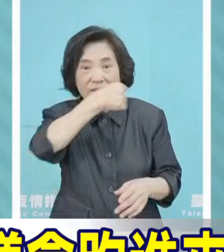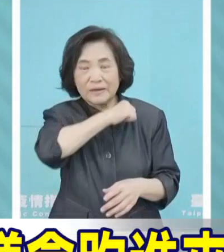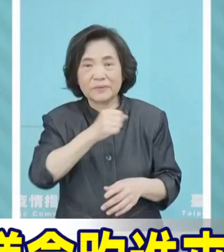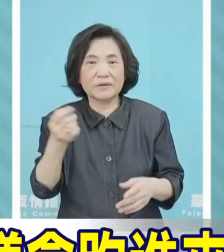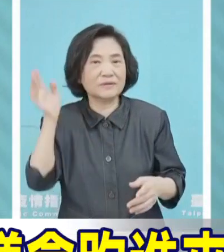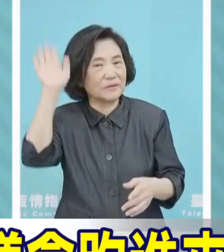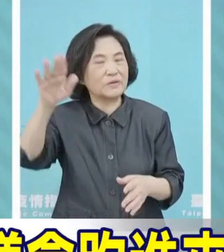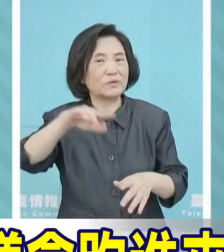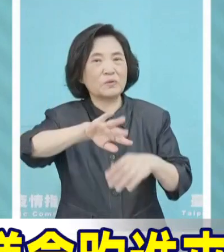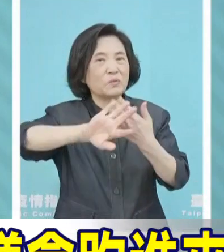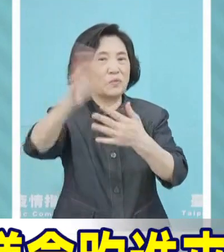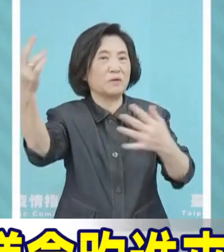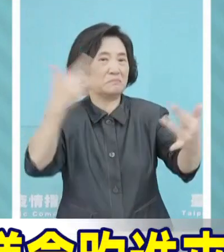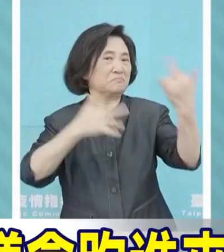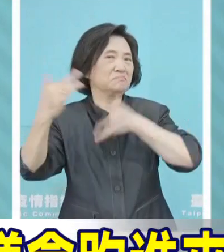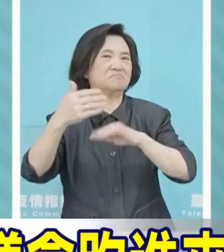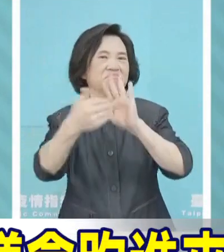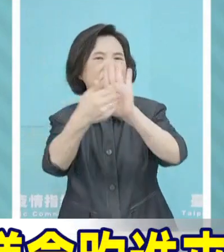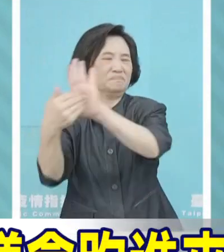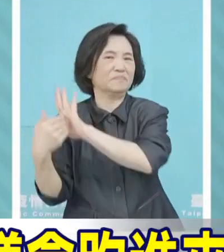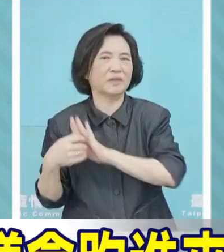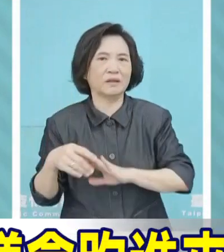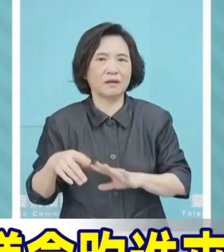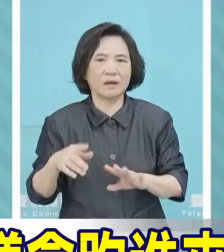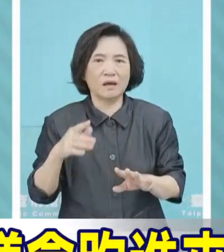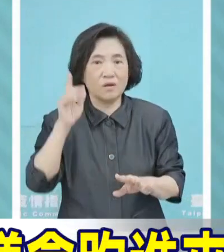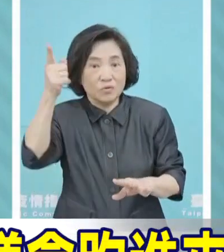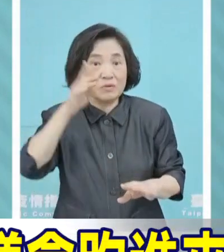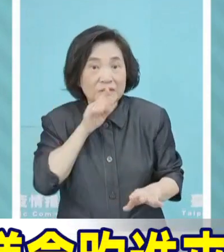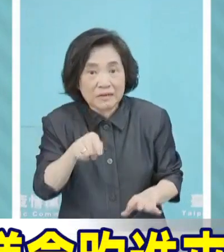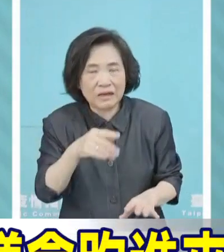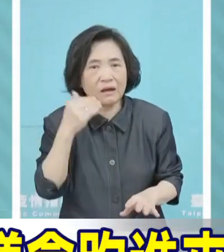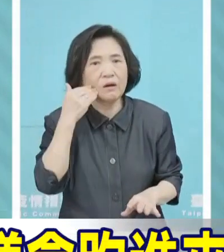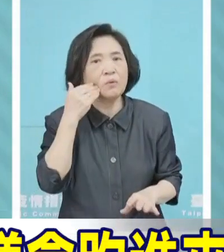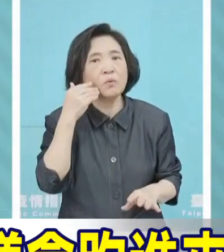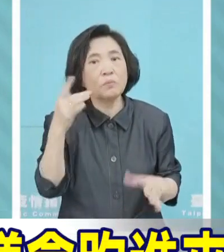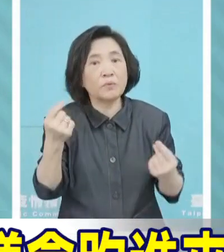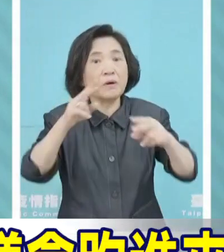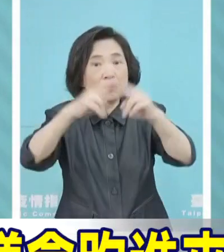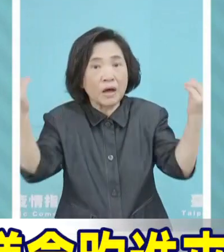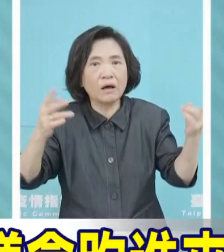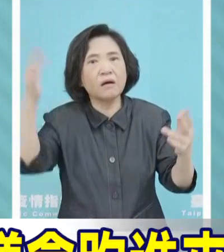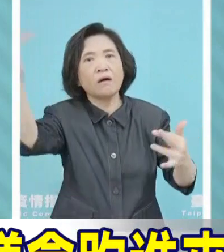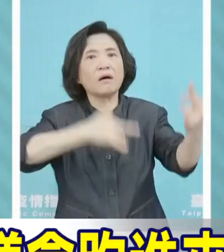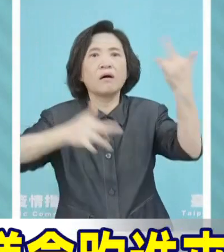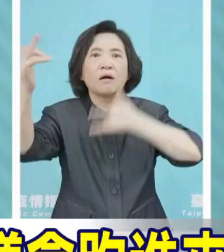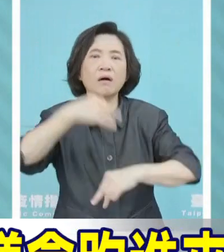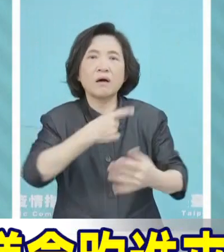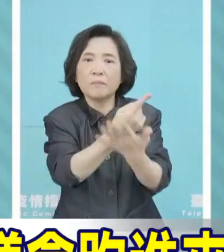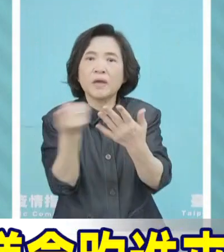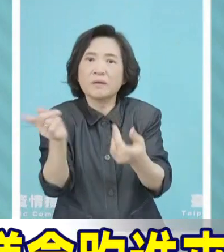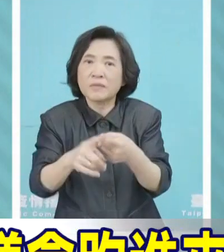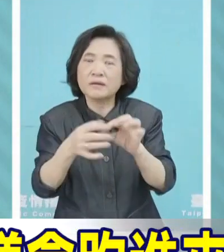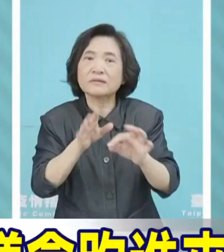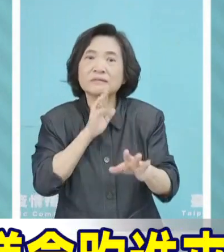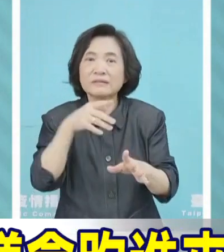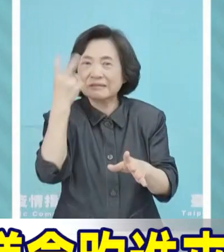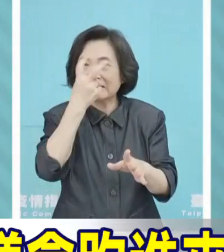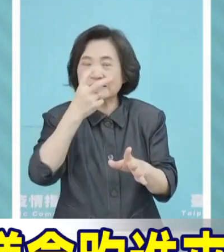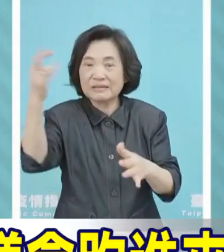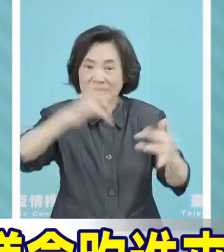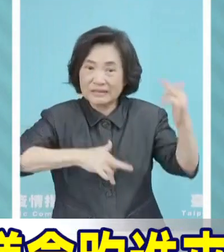国，不然还是可能会跑进来的。因为我们那个时候，如果入境的旅客全部要做3次筛